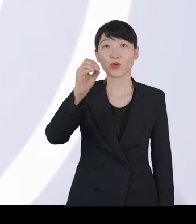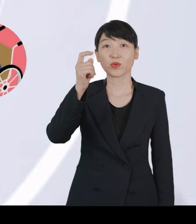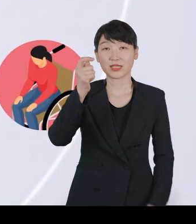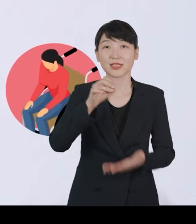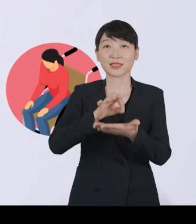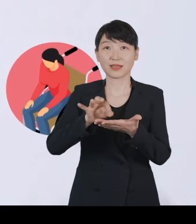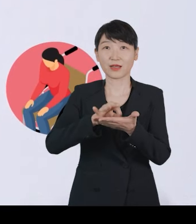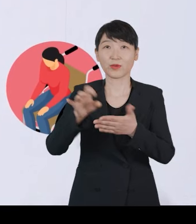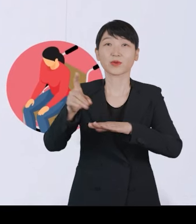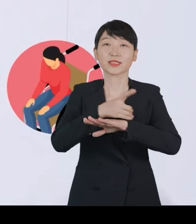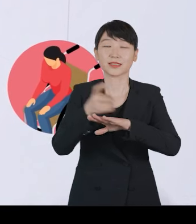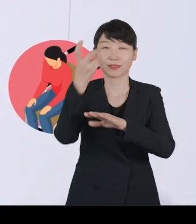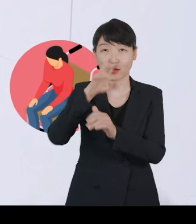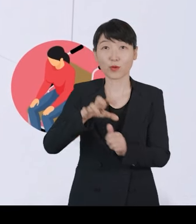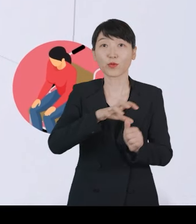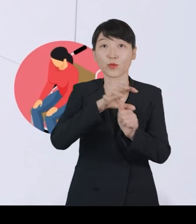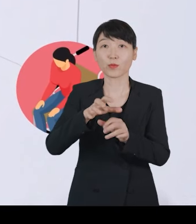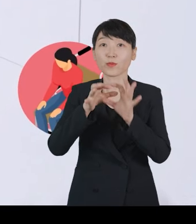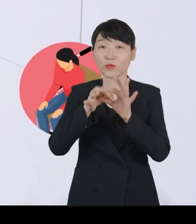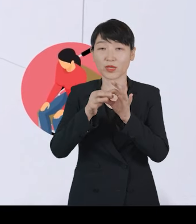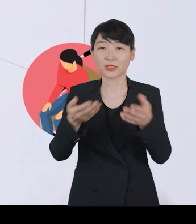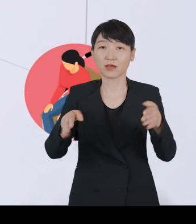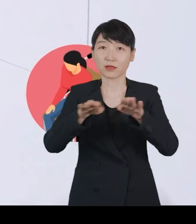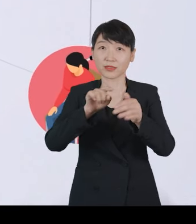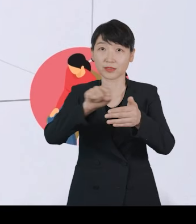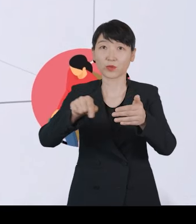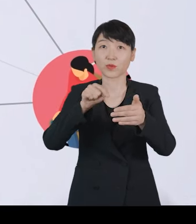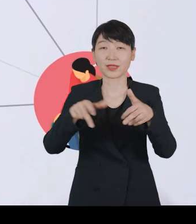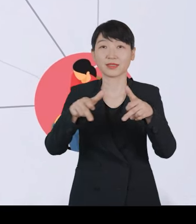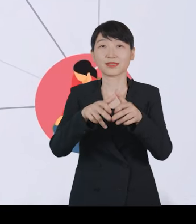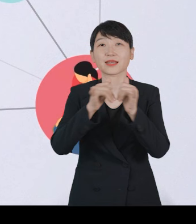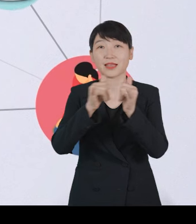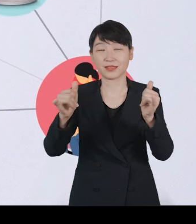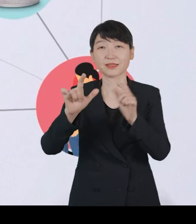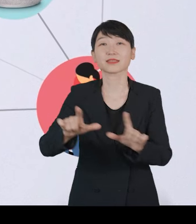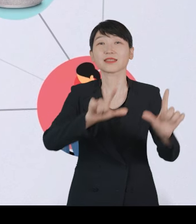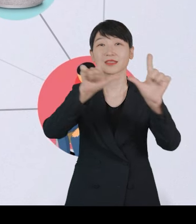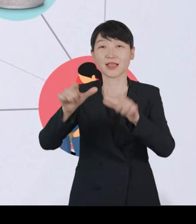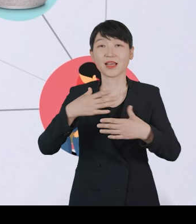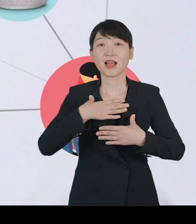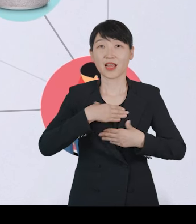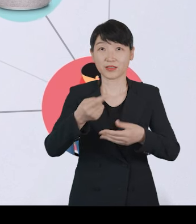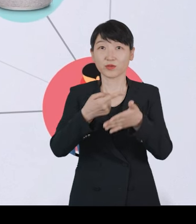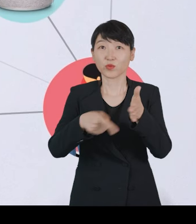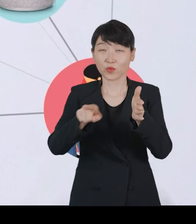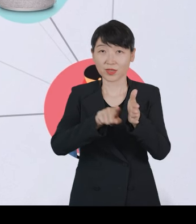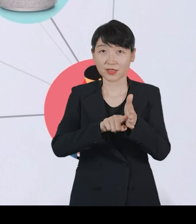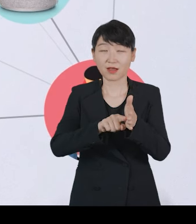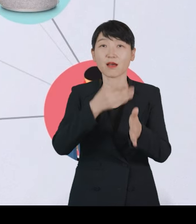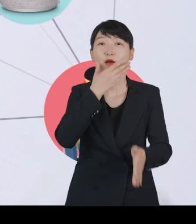IoT 활용 디지털 통합 돌봄 사업으로 거주시설 입소 장애인의 안전한 생활 환경을